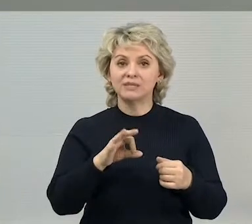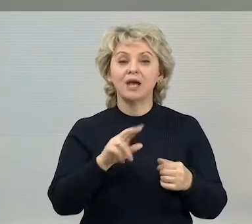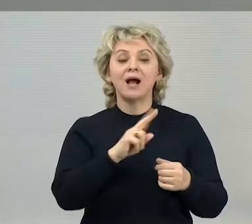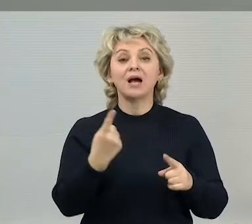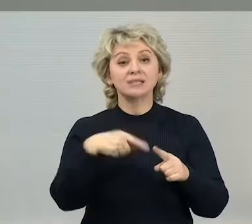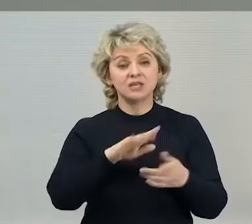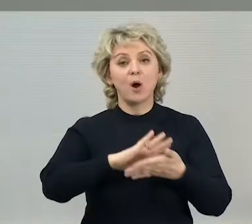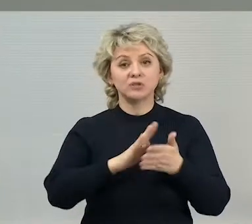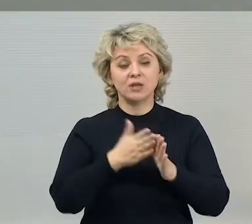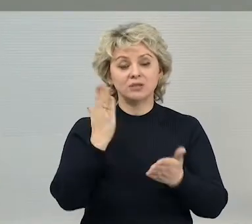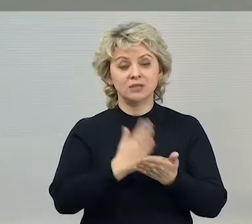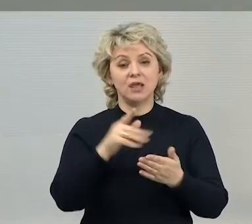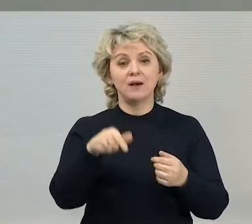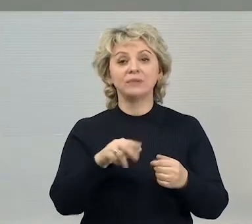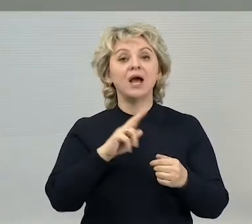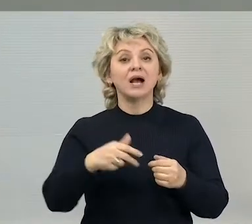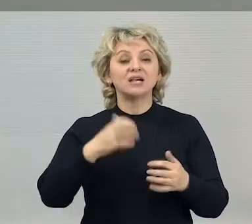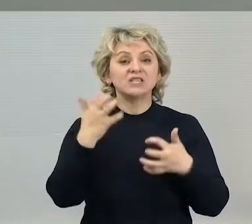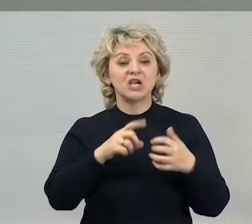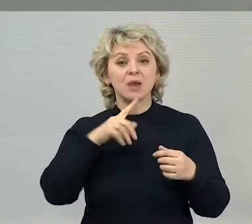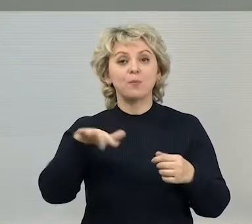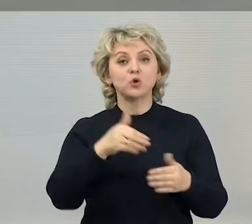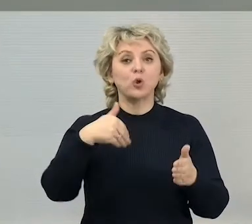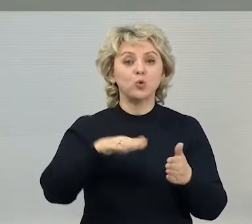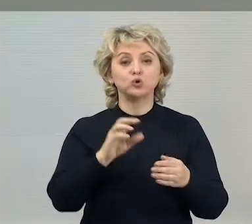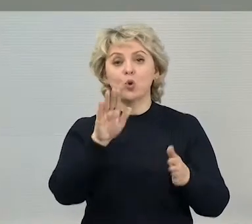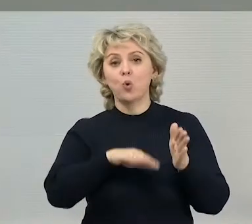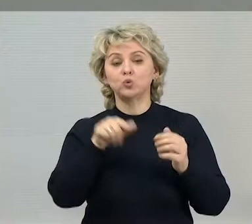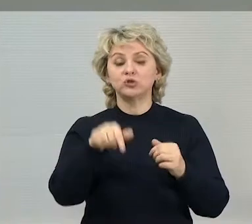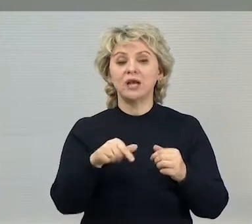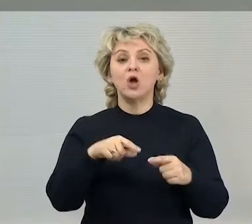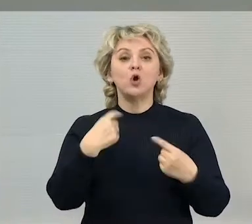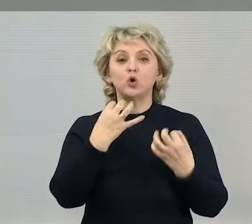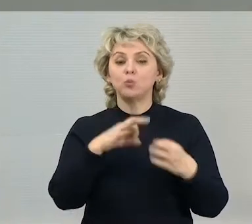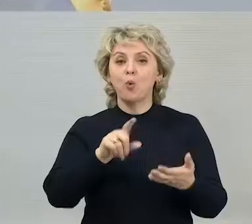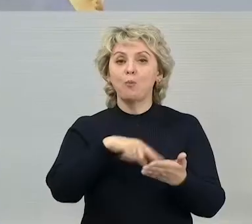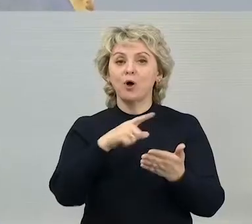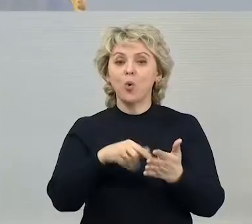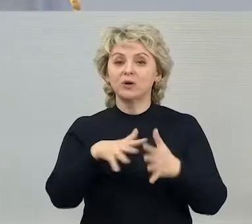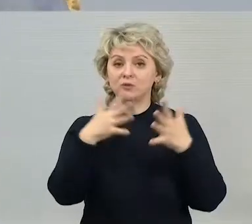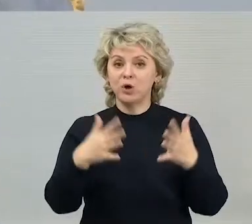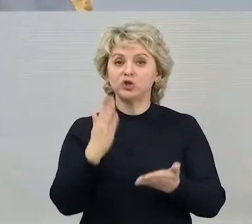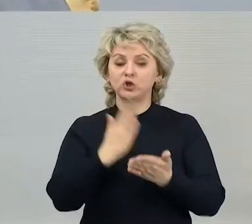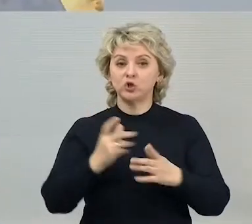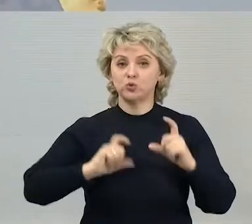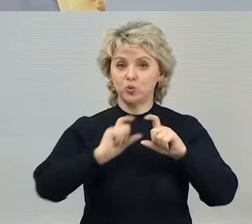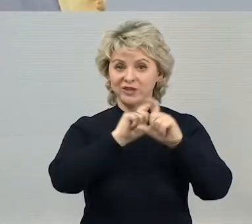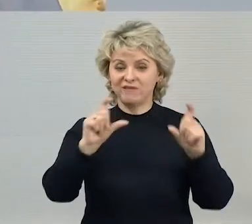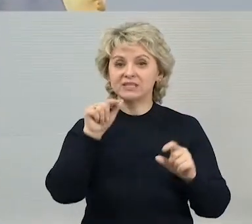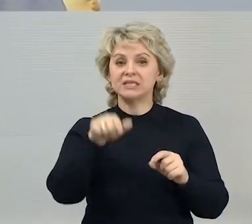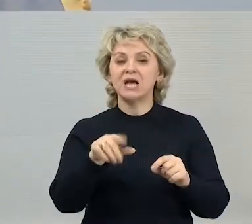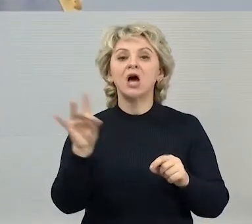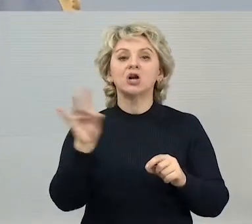этим обстоят дела? Или как в среднем по России, или лучше, или хуже? Как в любом большом городе, Есть университет, и в